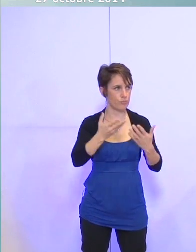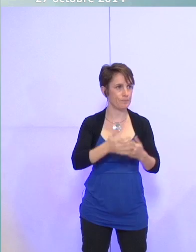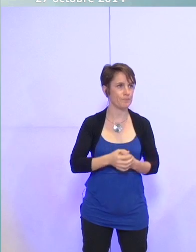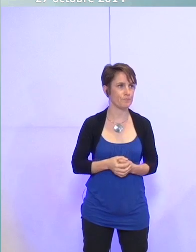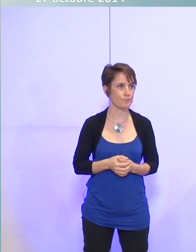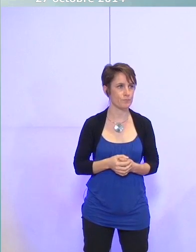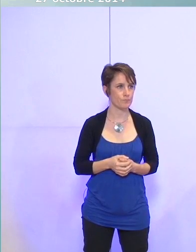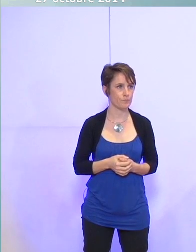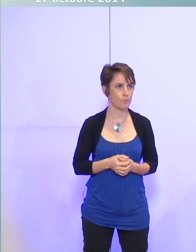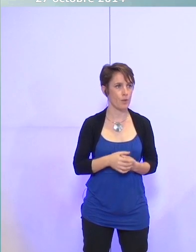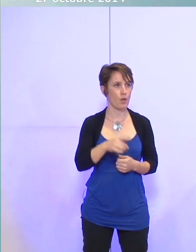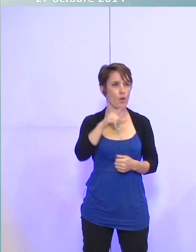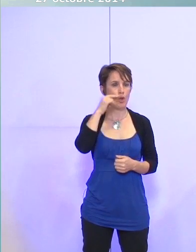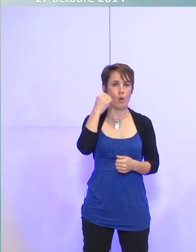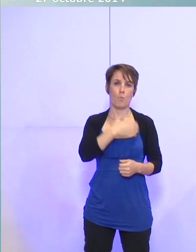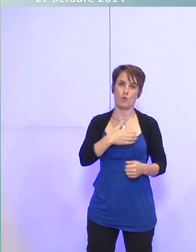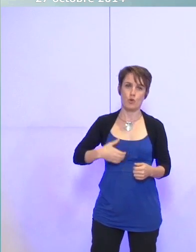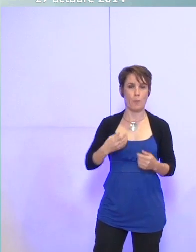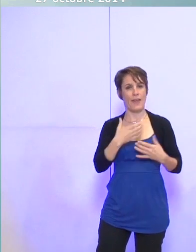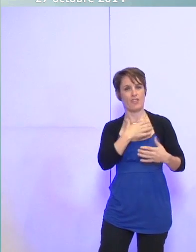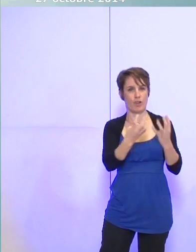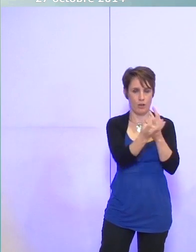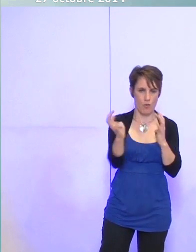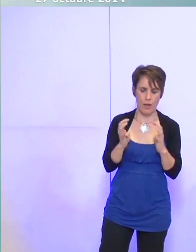Monsieur le maire, mes chers collègues, en juillet dernier, le conseil